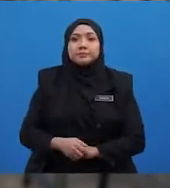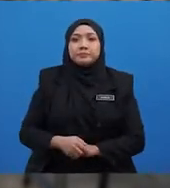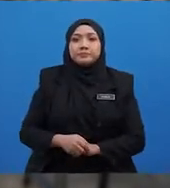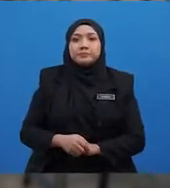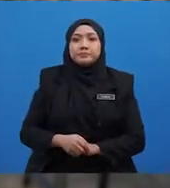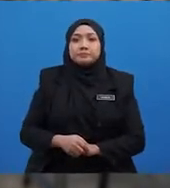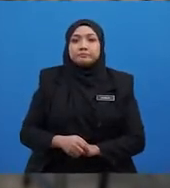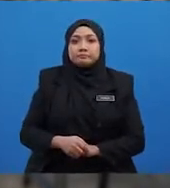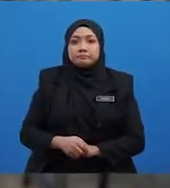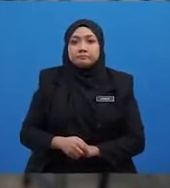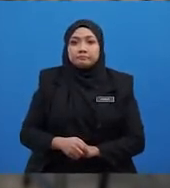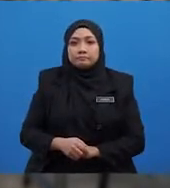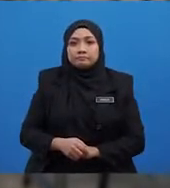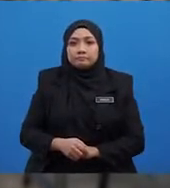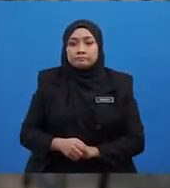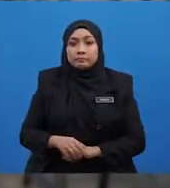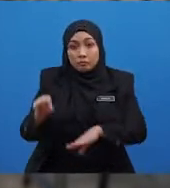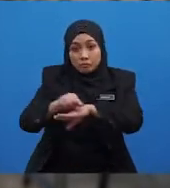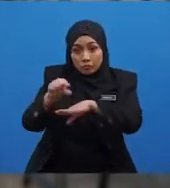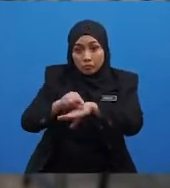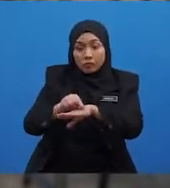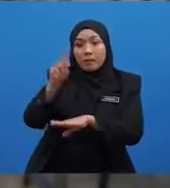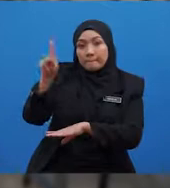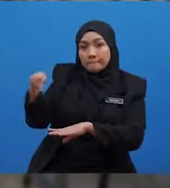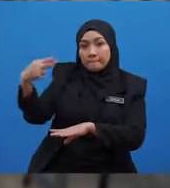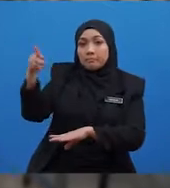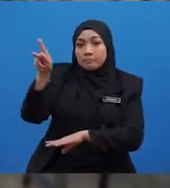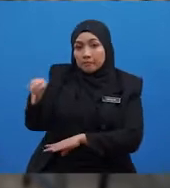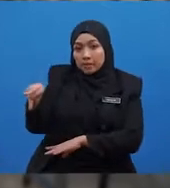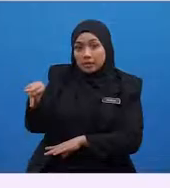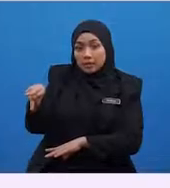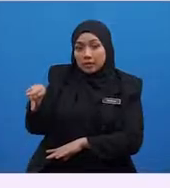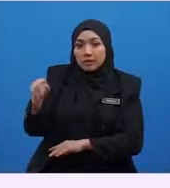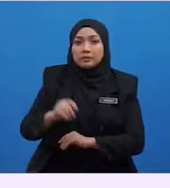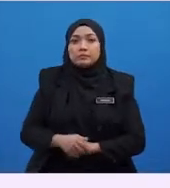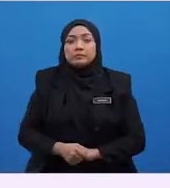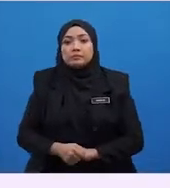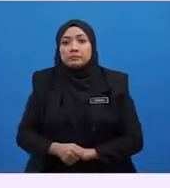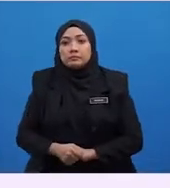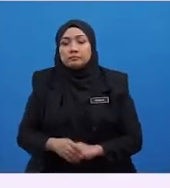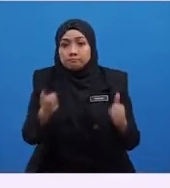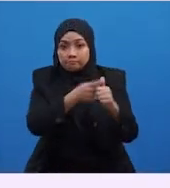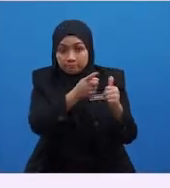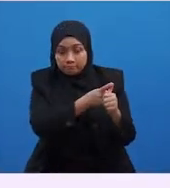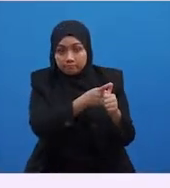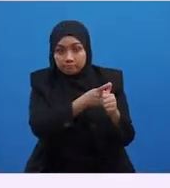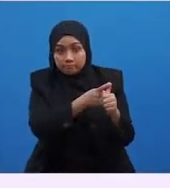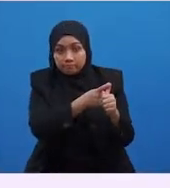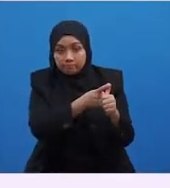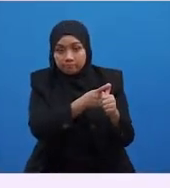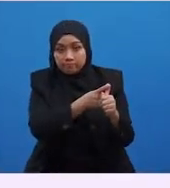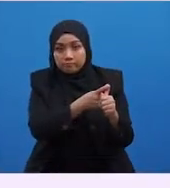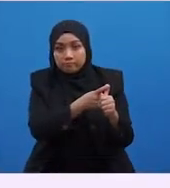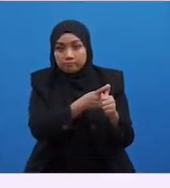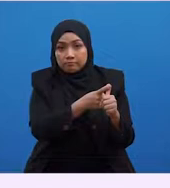IDE, tulis tag mula PHP, diikuti oleh 4 pemboleh ubah berikut. Pertama, pemboleh